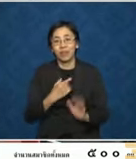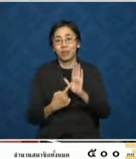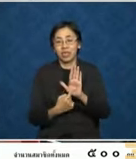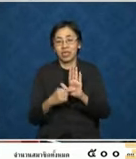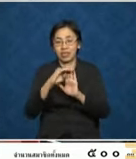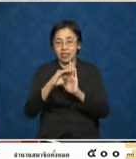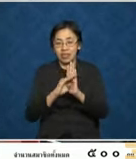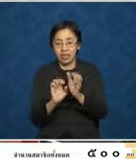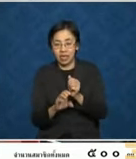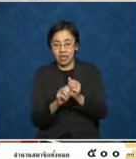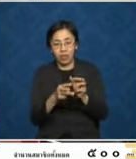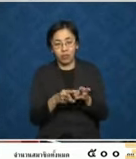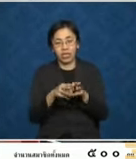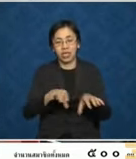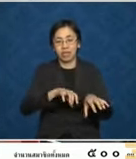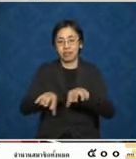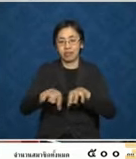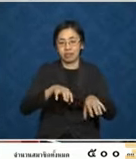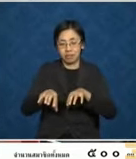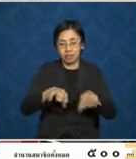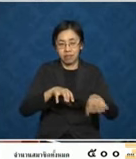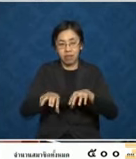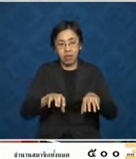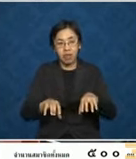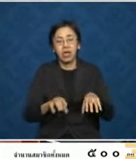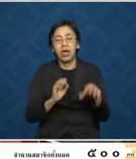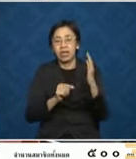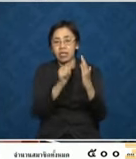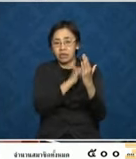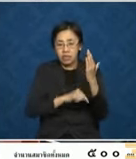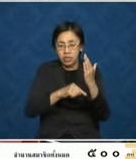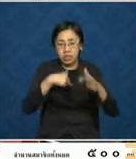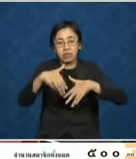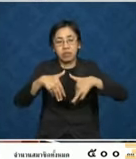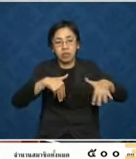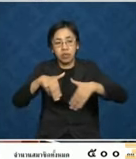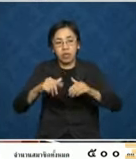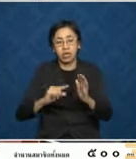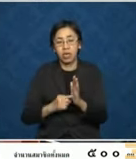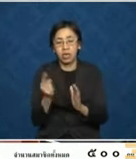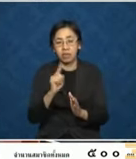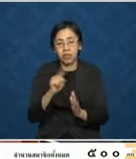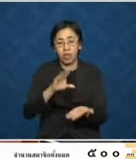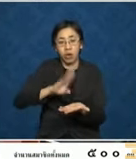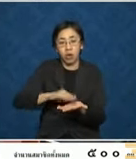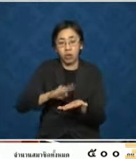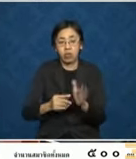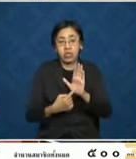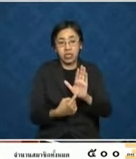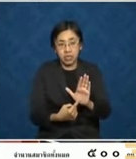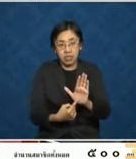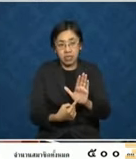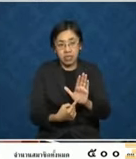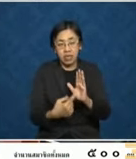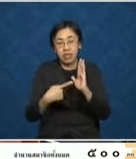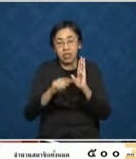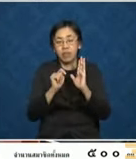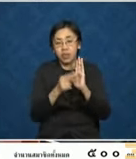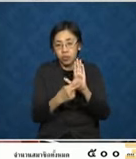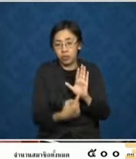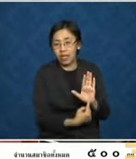แนวทางในการบริหารจัดการขยะในท้องถิ่นหรือชุมชนผมอยากจะเริ่มต้นด้วยการแสดงข้อมูลประกอบโดยนำพื้นที่จังหวัดปทุมธ